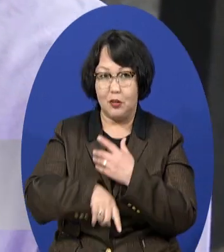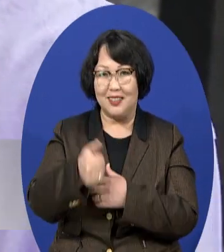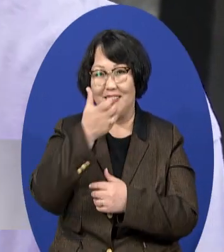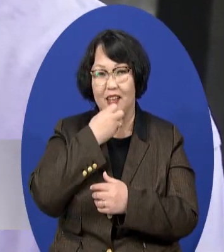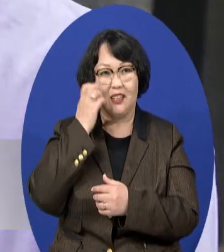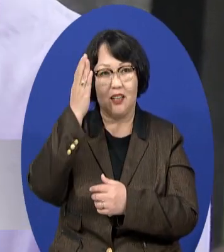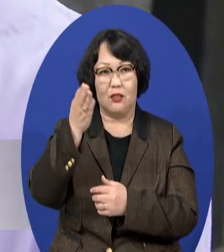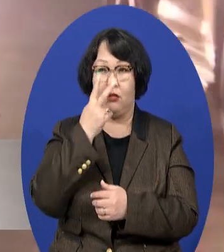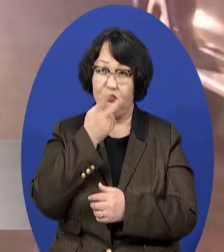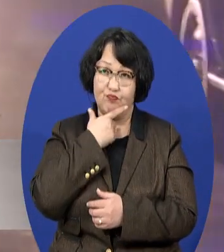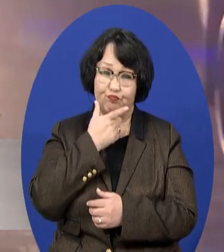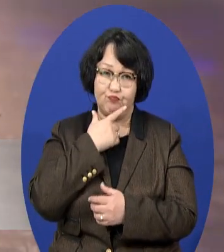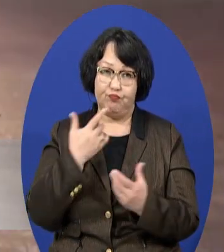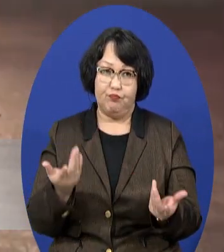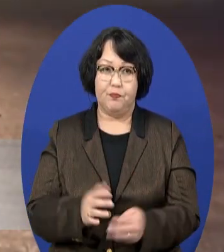байна.